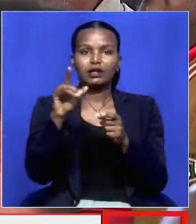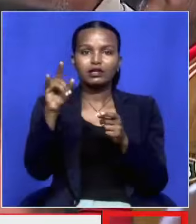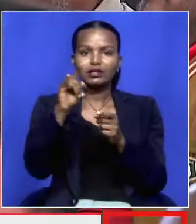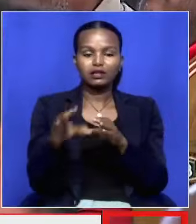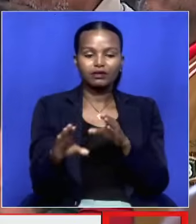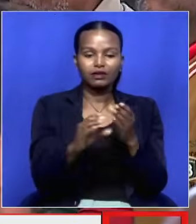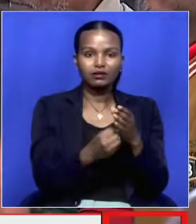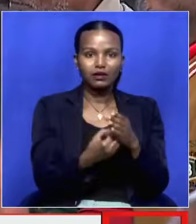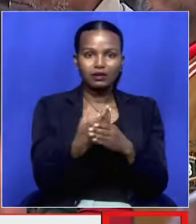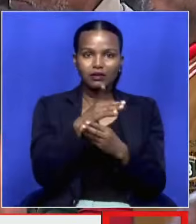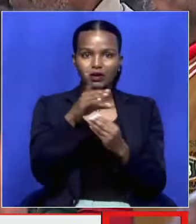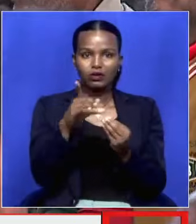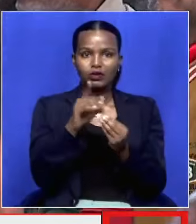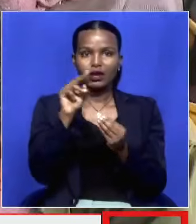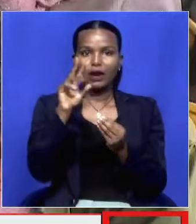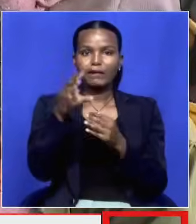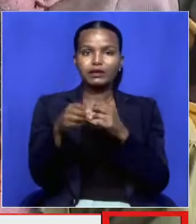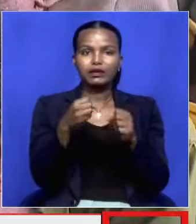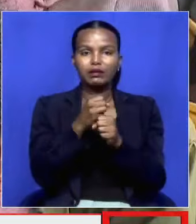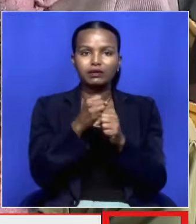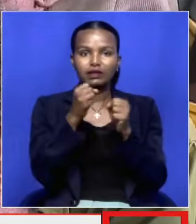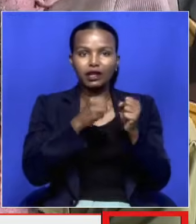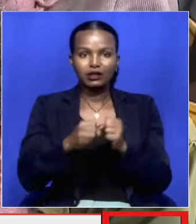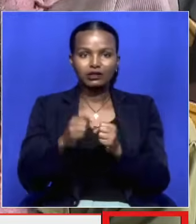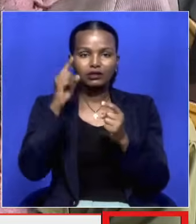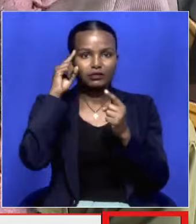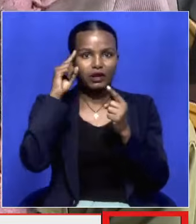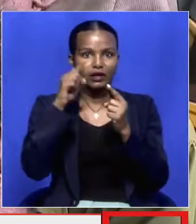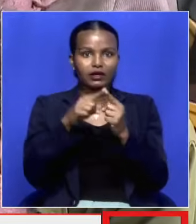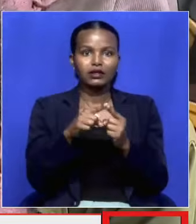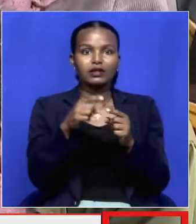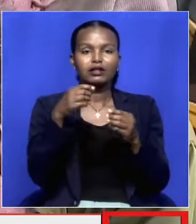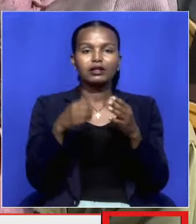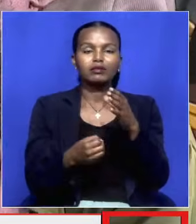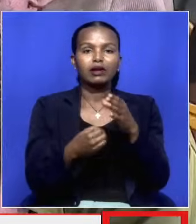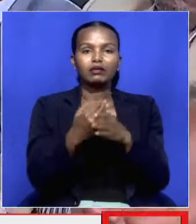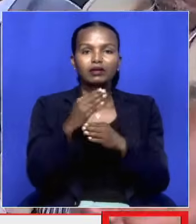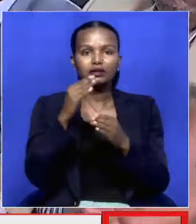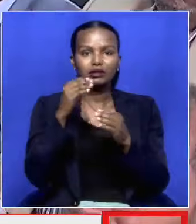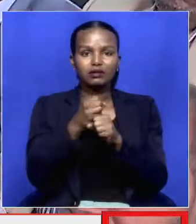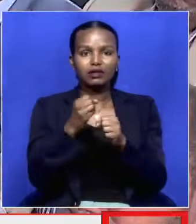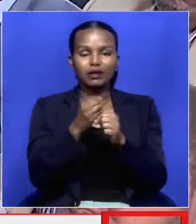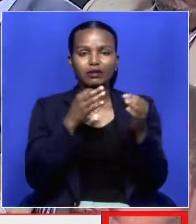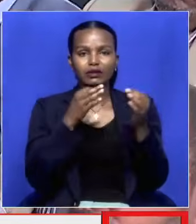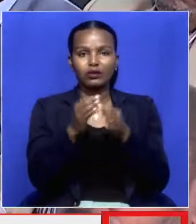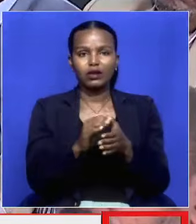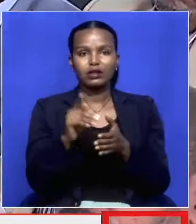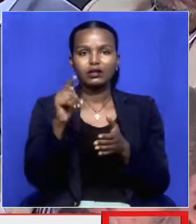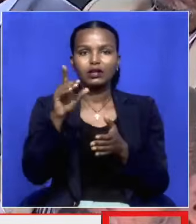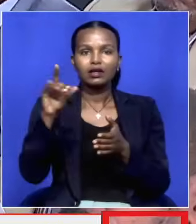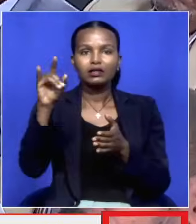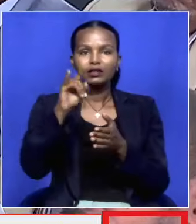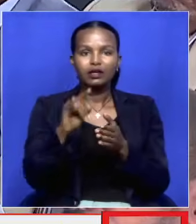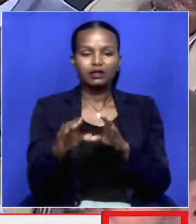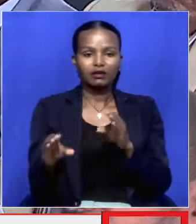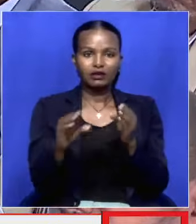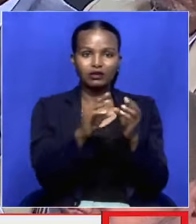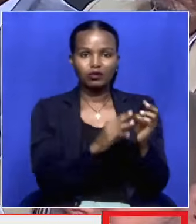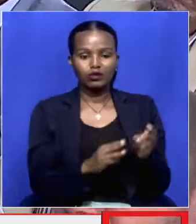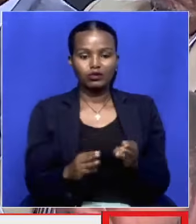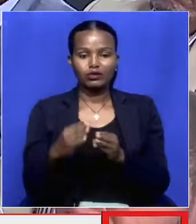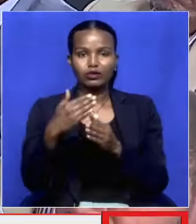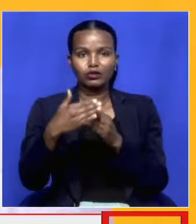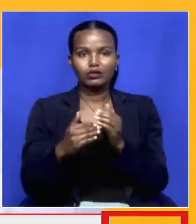ልማትን በክልሉ የ25 ዓመት ስትራቴጂክ ማዕቀፍ ስር ለማልማት እንደሚሰራ ተናግረዋል። የተከዜ ተፋሰስን ኮሪደሩን